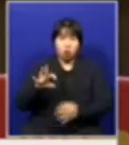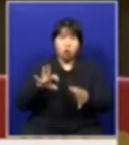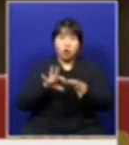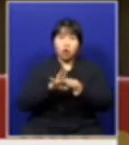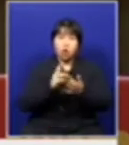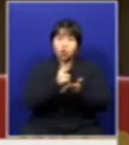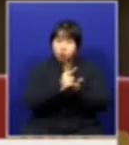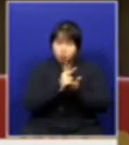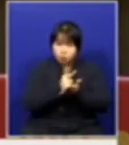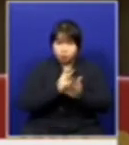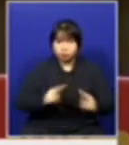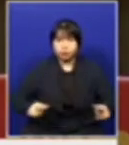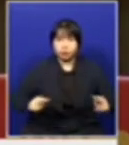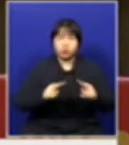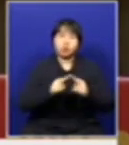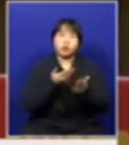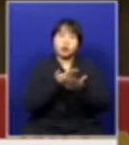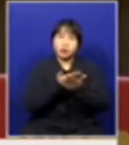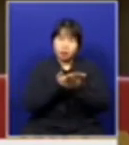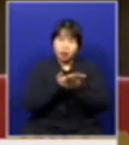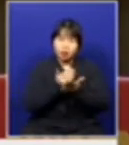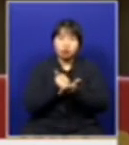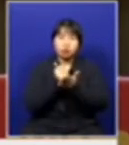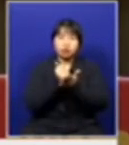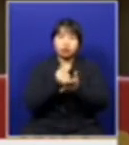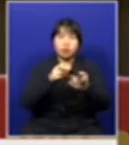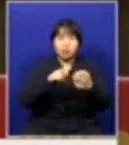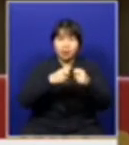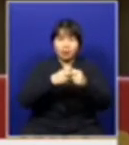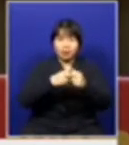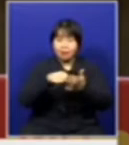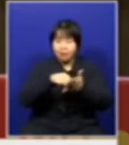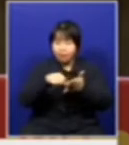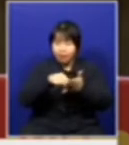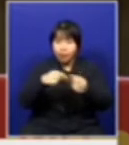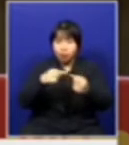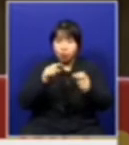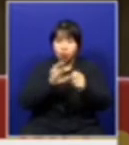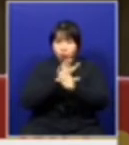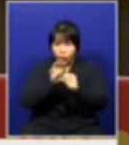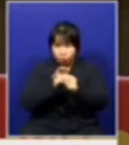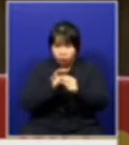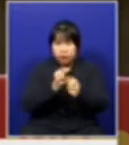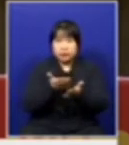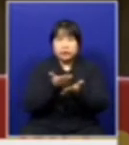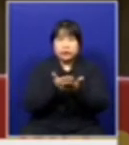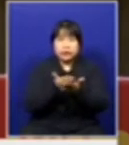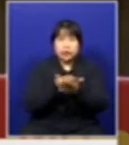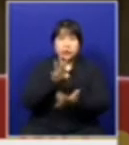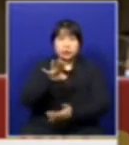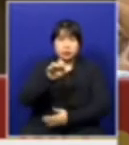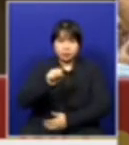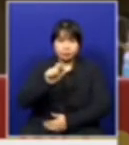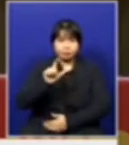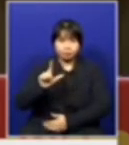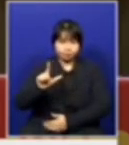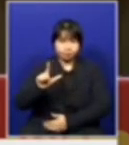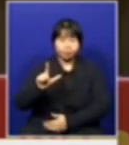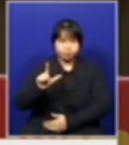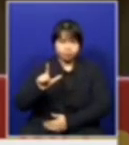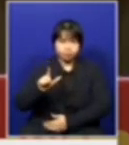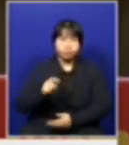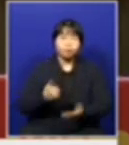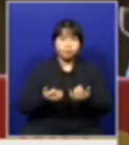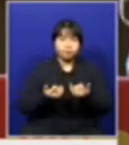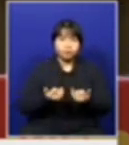ของกระทรวงการคลังเพื่อแก้ปัญหาผลกระทบโควิด-19 วงเงินกู้ 400,000 ล้านบาทค่ะท่านประธาน